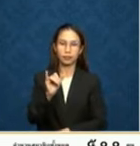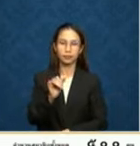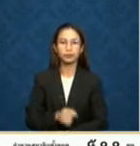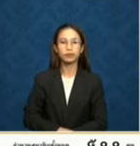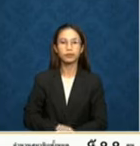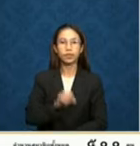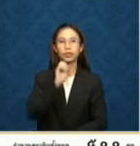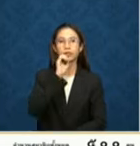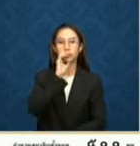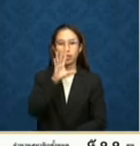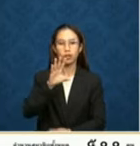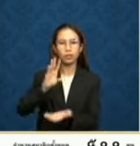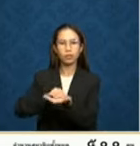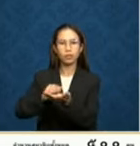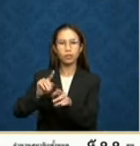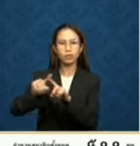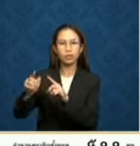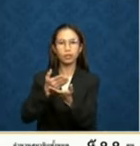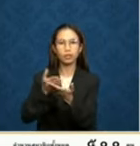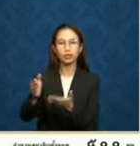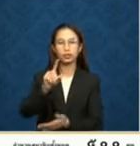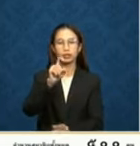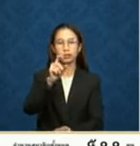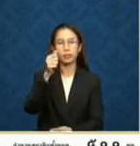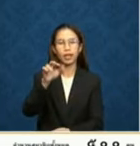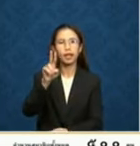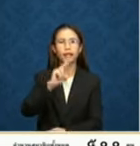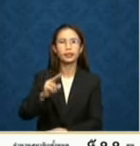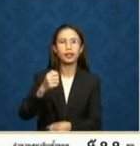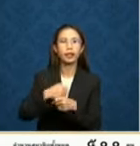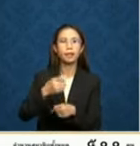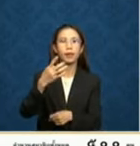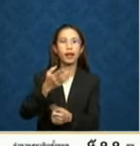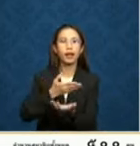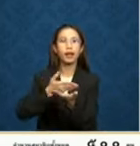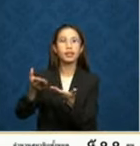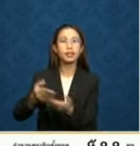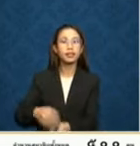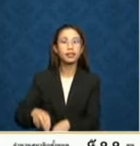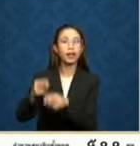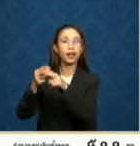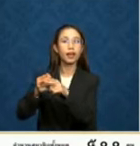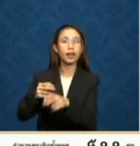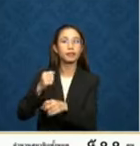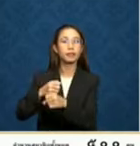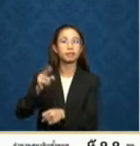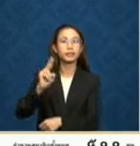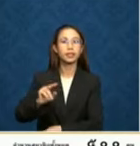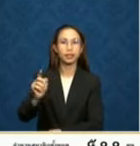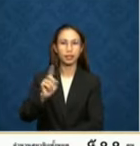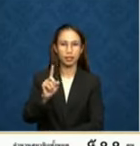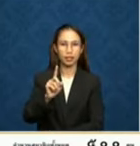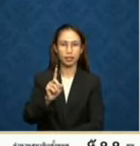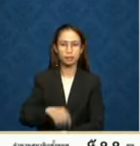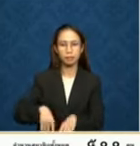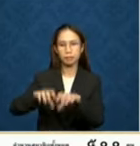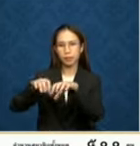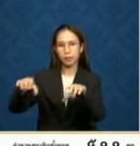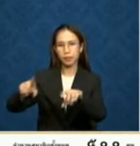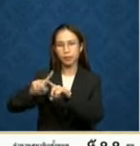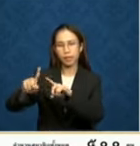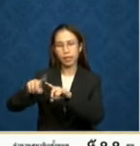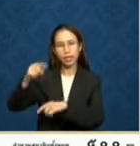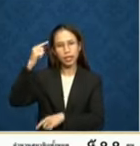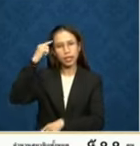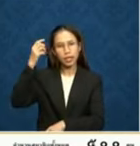เปตใช้คลาว เขาก็จัดซือไม่ได้ครับจะให้เขไปใช้อะไรครั ให้เขาไปซ้อเซรเวอมาใช้เหเดิมครับหลายหน่วยงานเขาอยากจะ Go